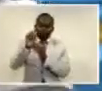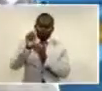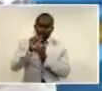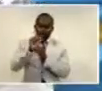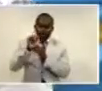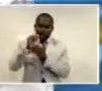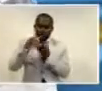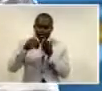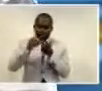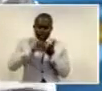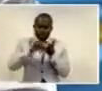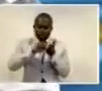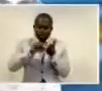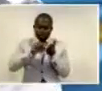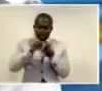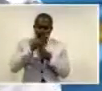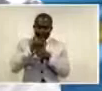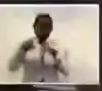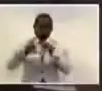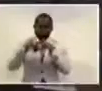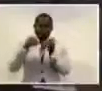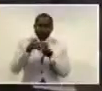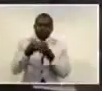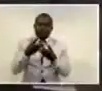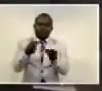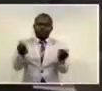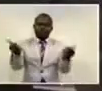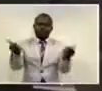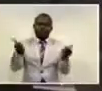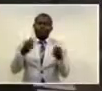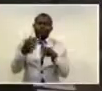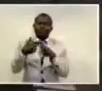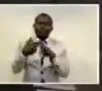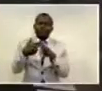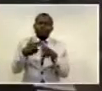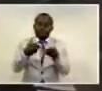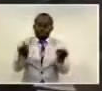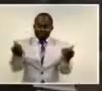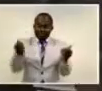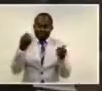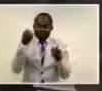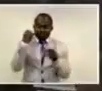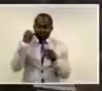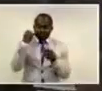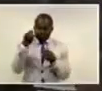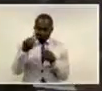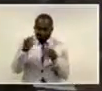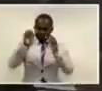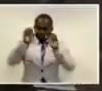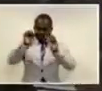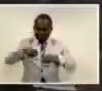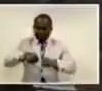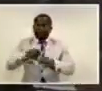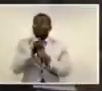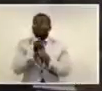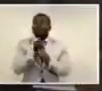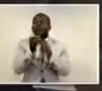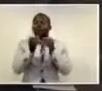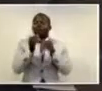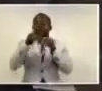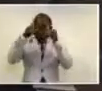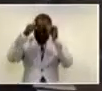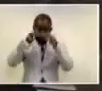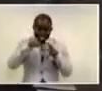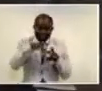nagiye nandika hose na za minaroke. Okay, icyo kibazo turagikemura nubwo bishobora kuba narangaye wenda inka